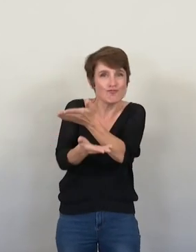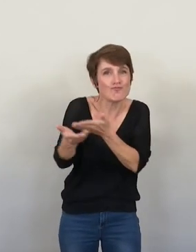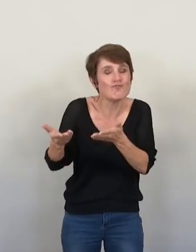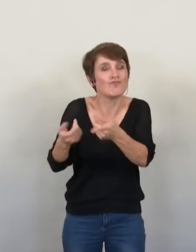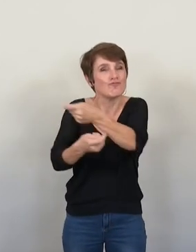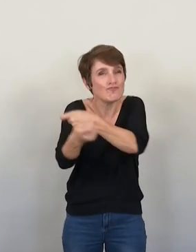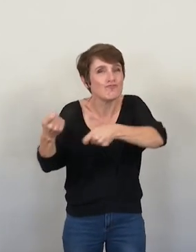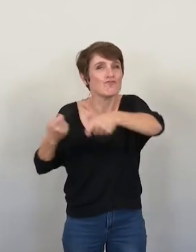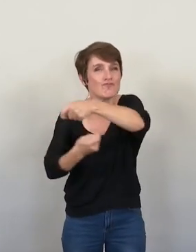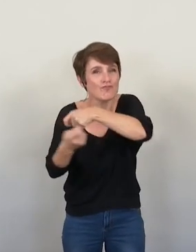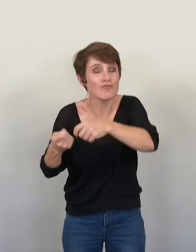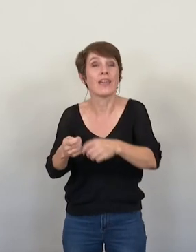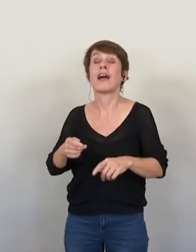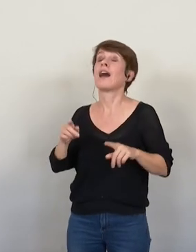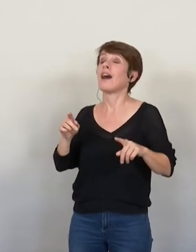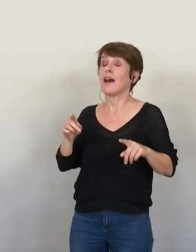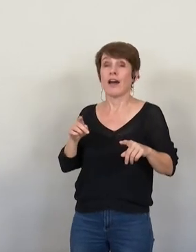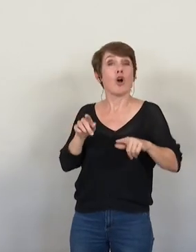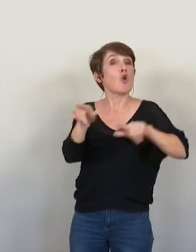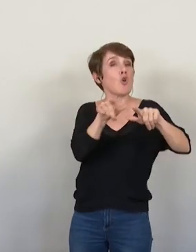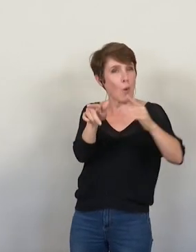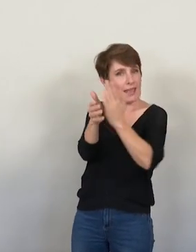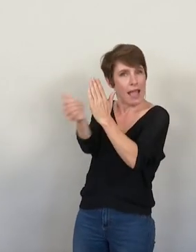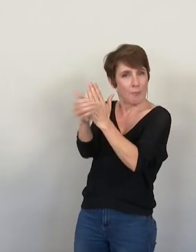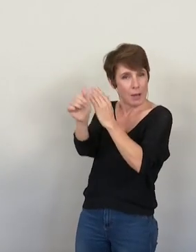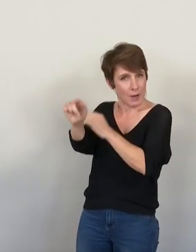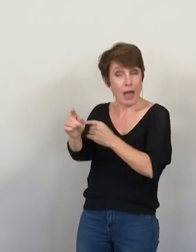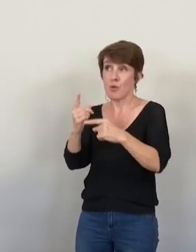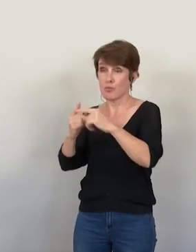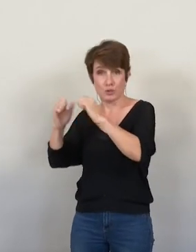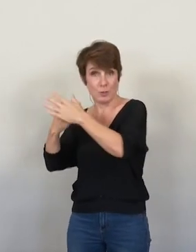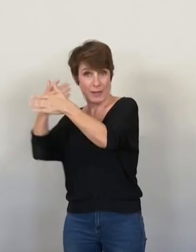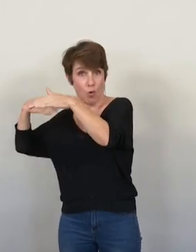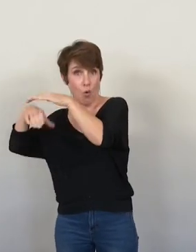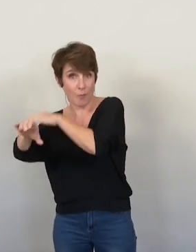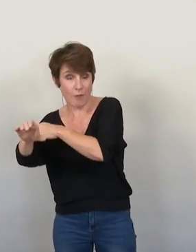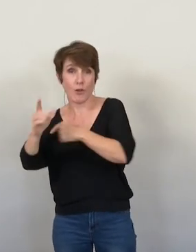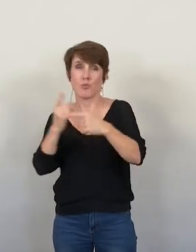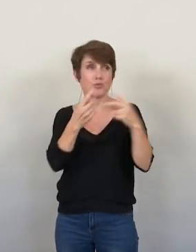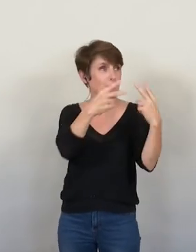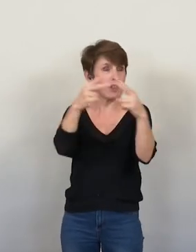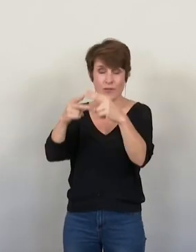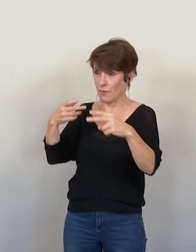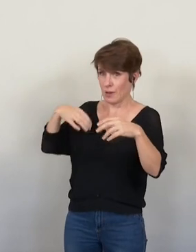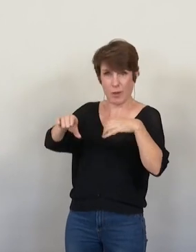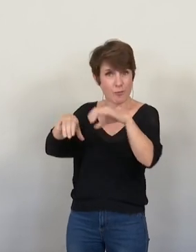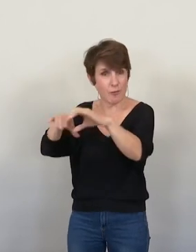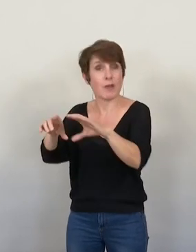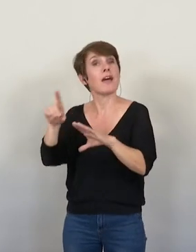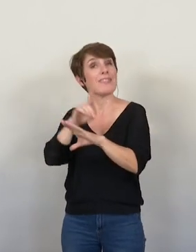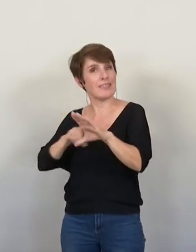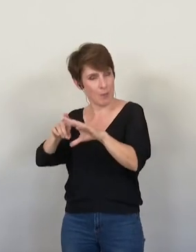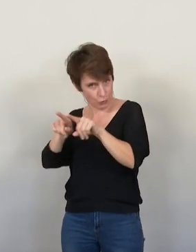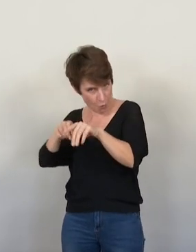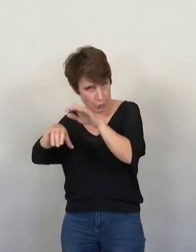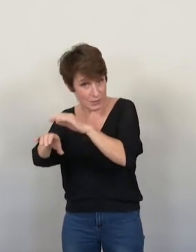Grenoble habitat au-delà des loyers C va de soi la métropole les de plusieurs communes le département pour les logements très sociaux